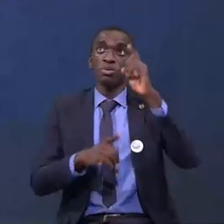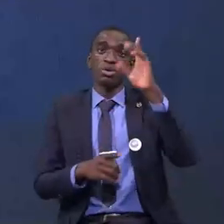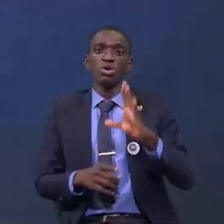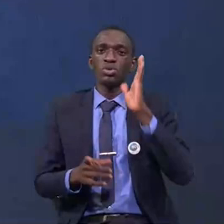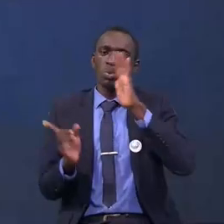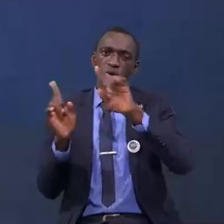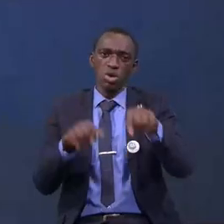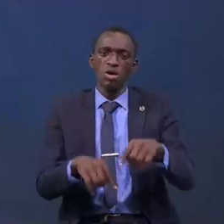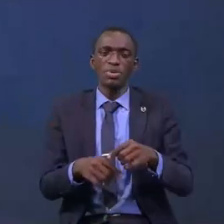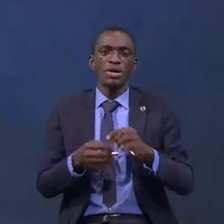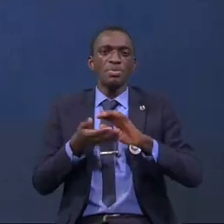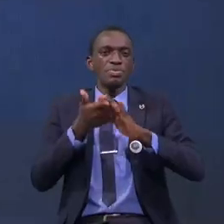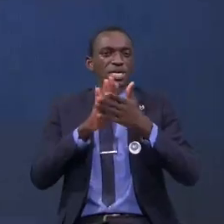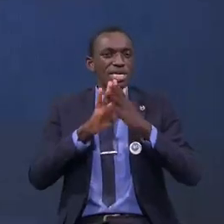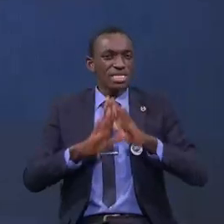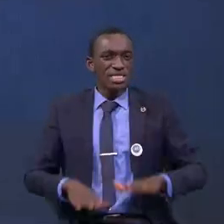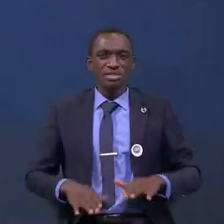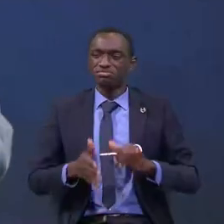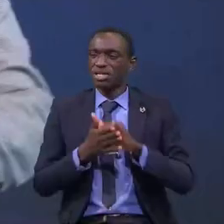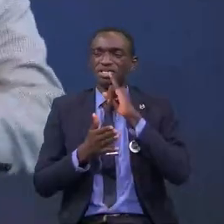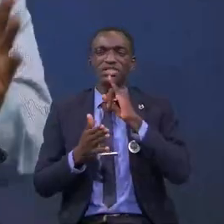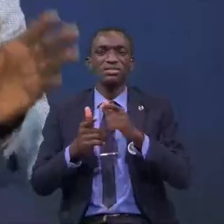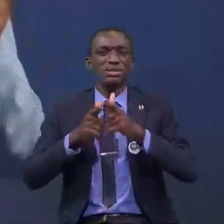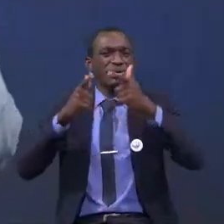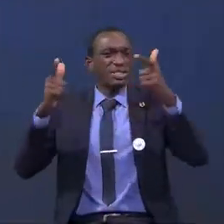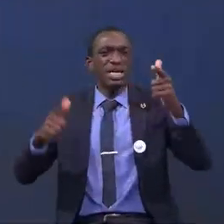La paix plus profonde que l'océan.